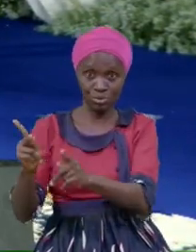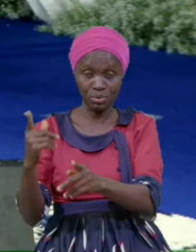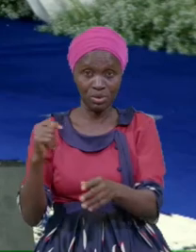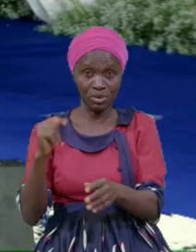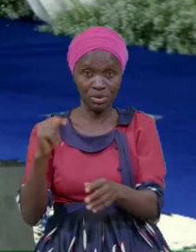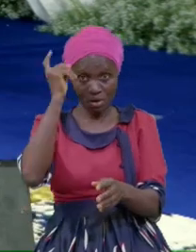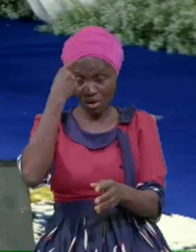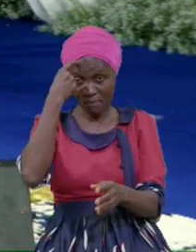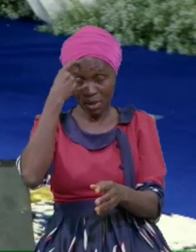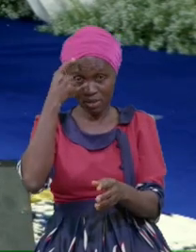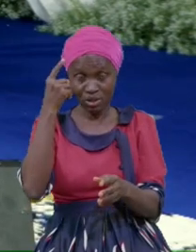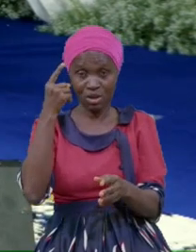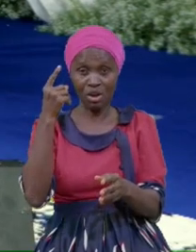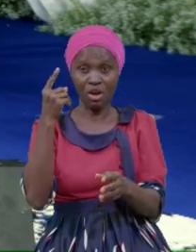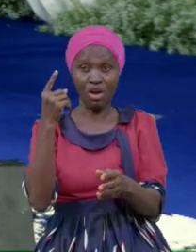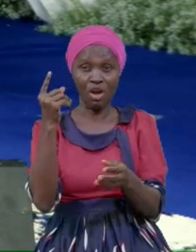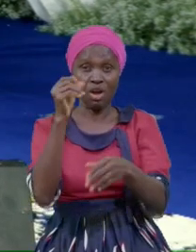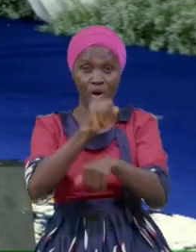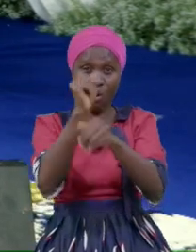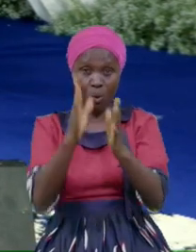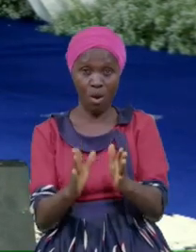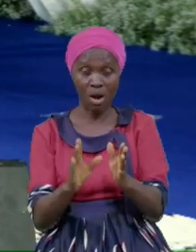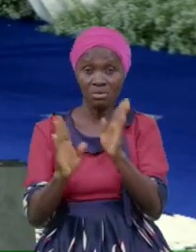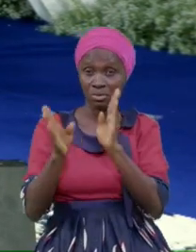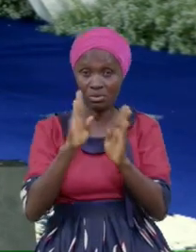non, le gouvernement. L'officiel, le gouvernement parle.